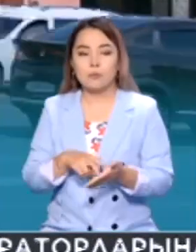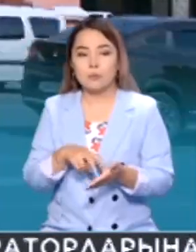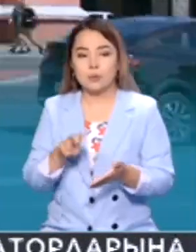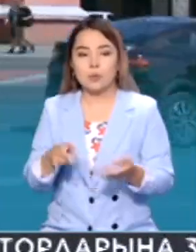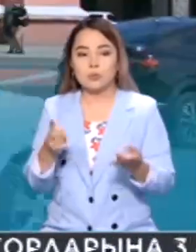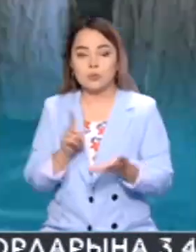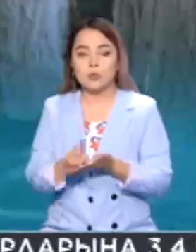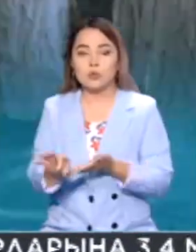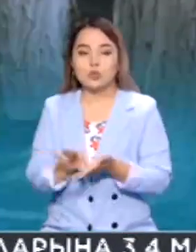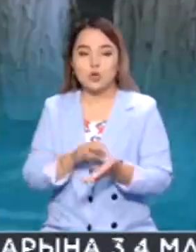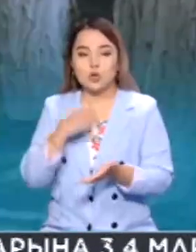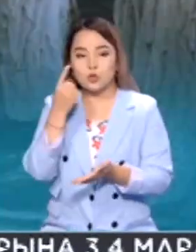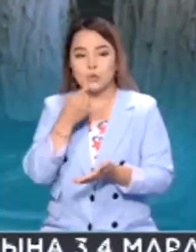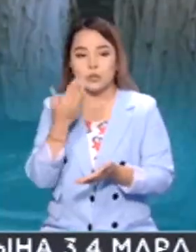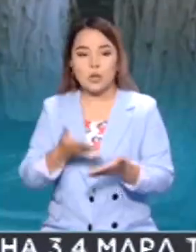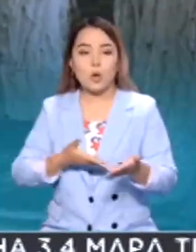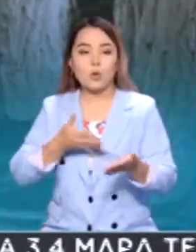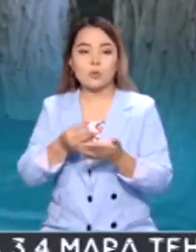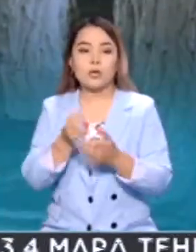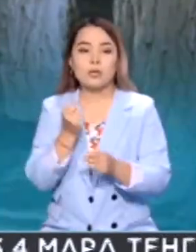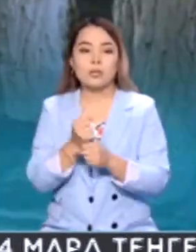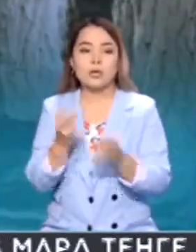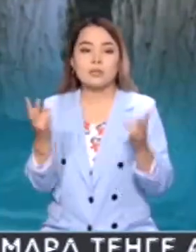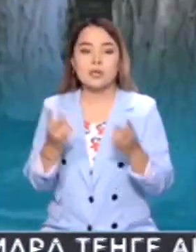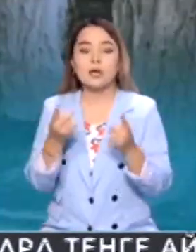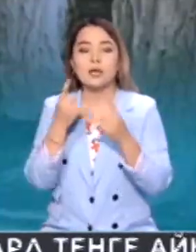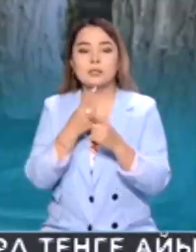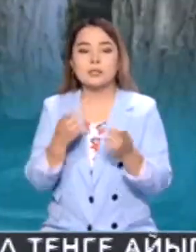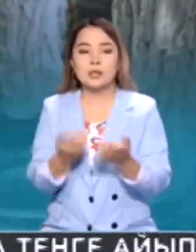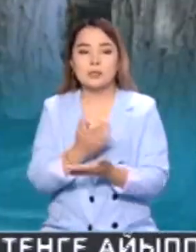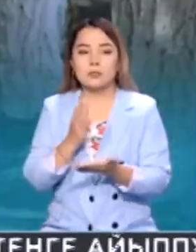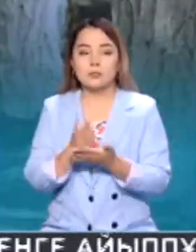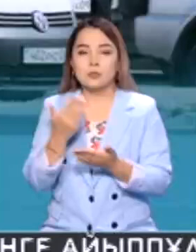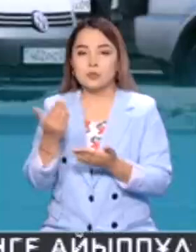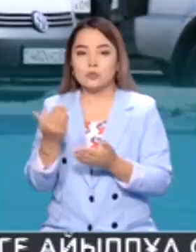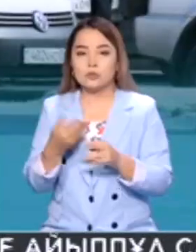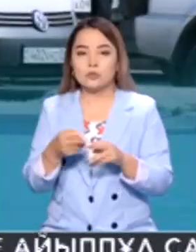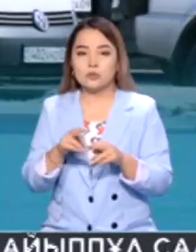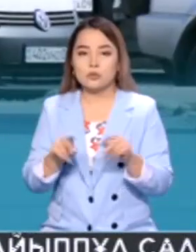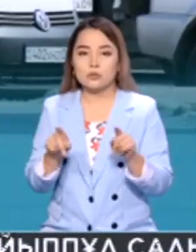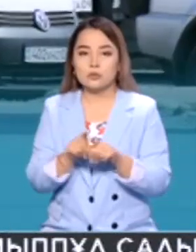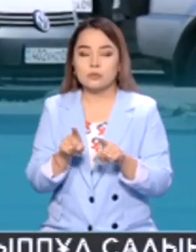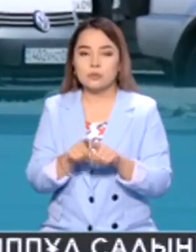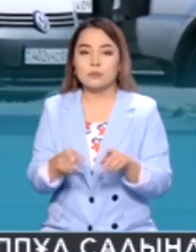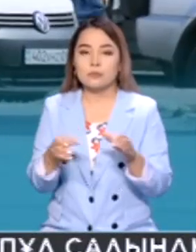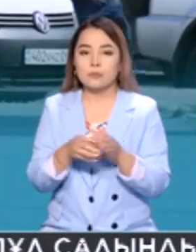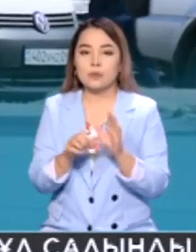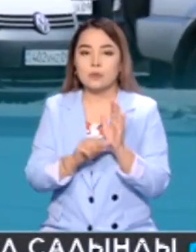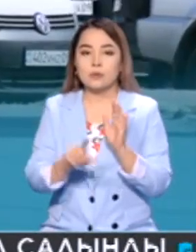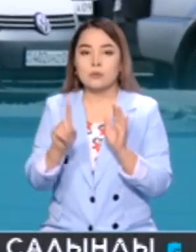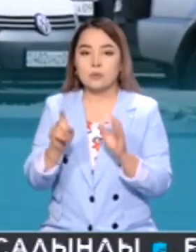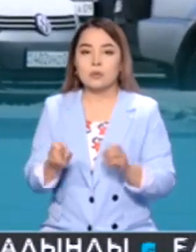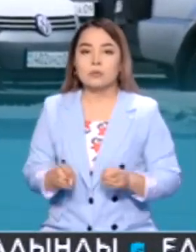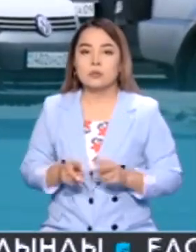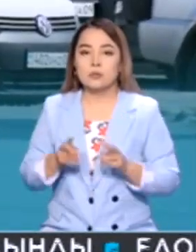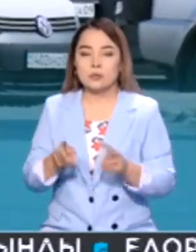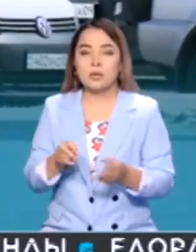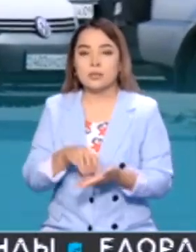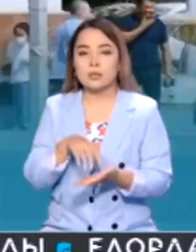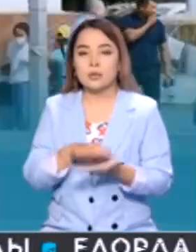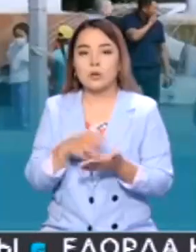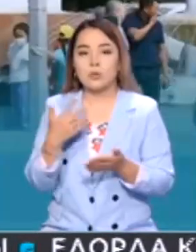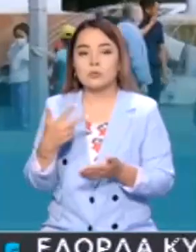үшін шұғыл түрде төлем жасау қажеттігін хабарлаған. Сәуір мамыр айларында аймақта осындай 61 қылмыс тіркеліп,